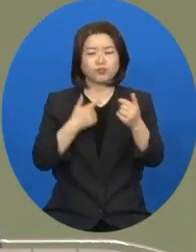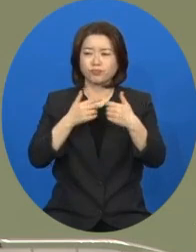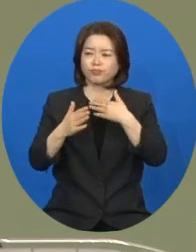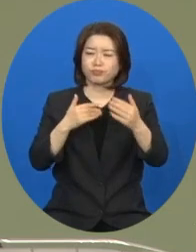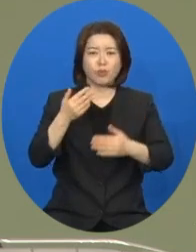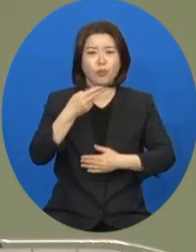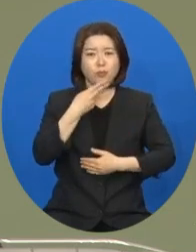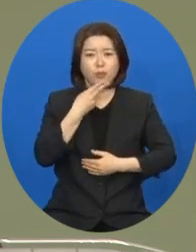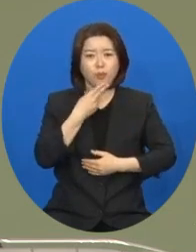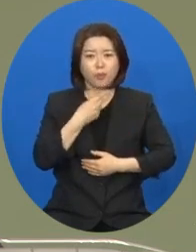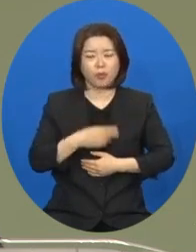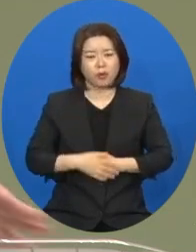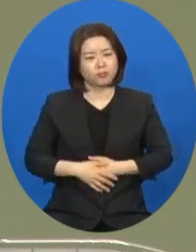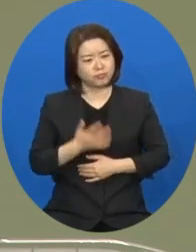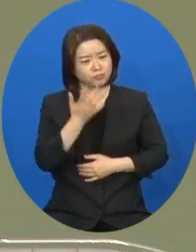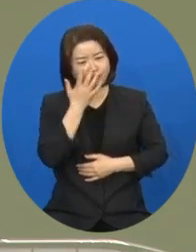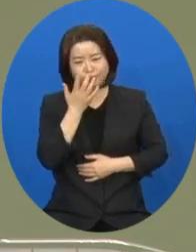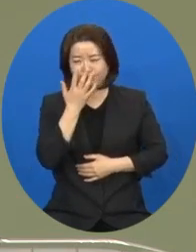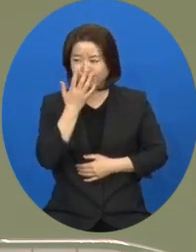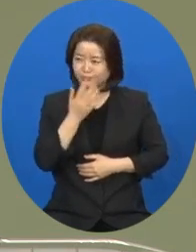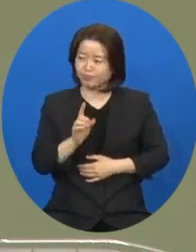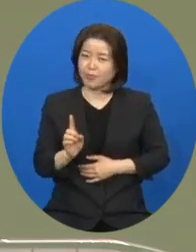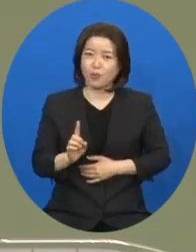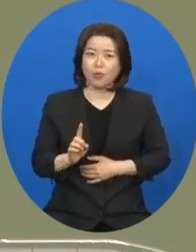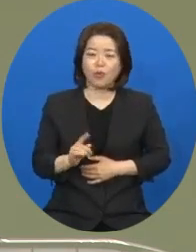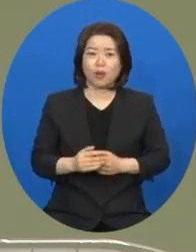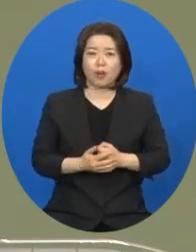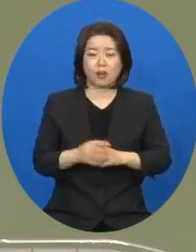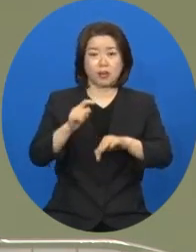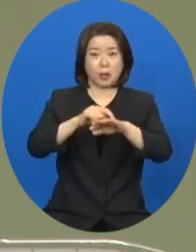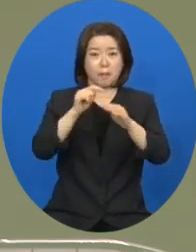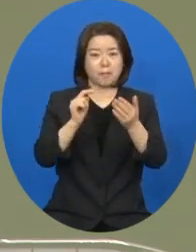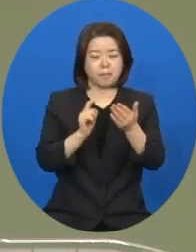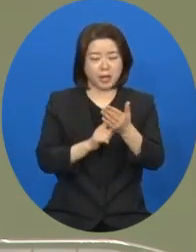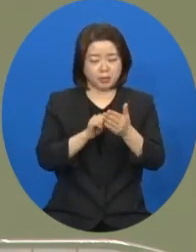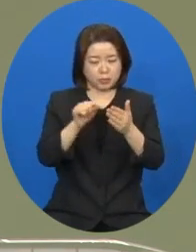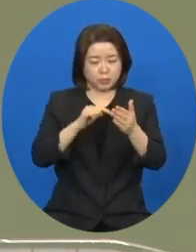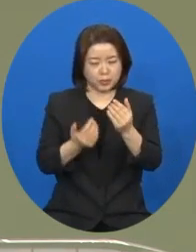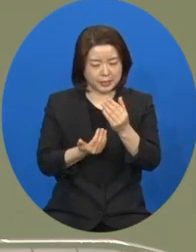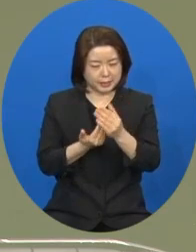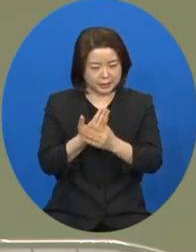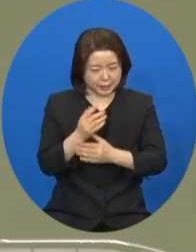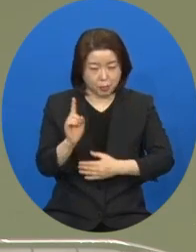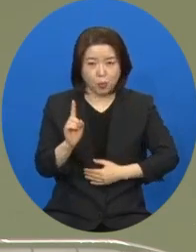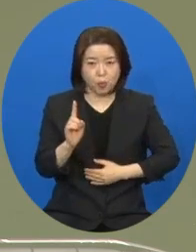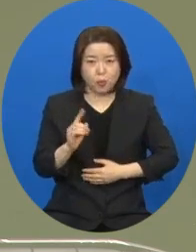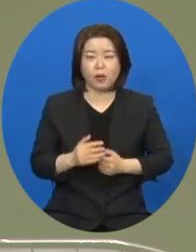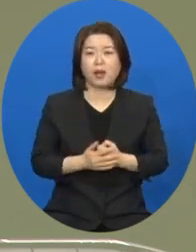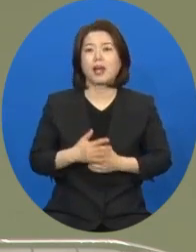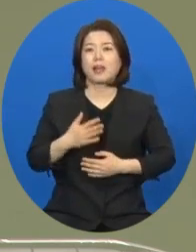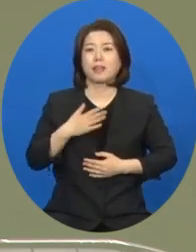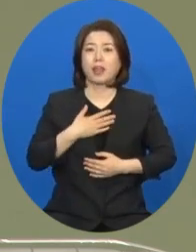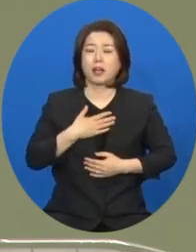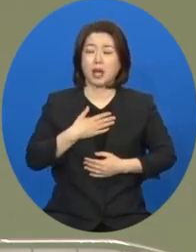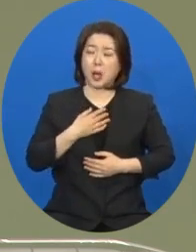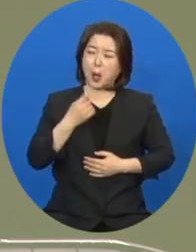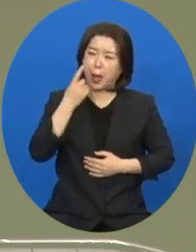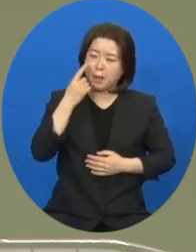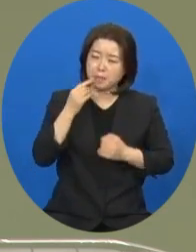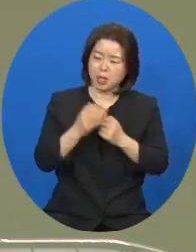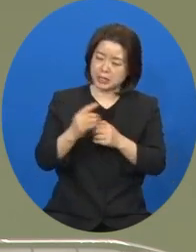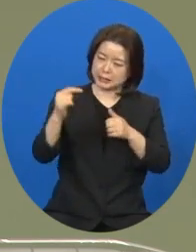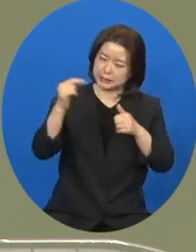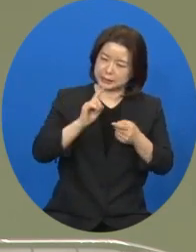못했어요. 근데 마음에 그런 생각이 들더래요. 내가 시키는 대로 순종은